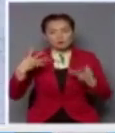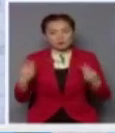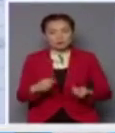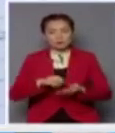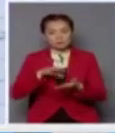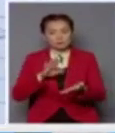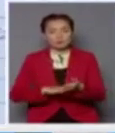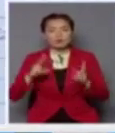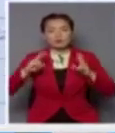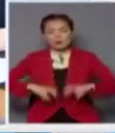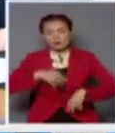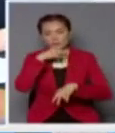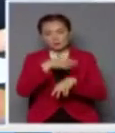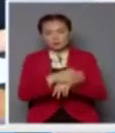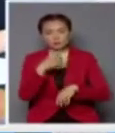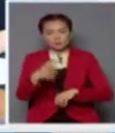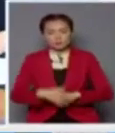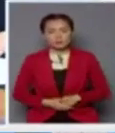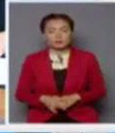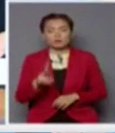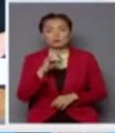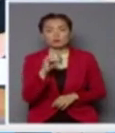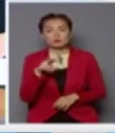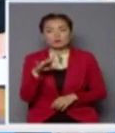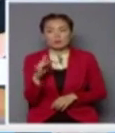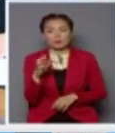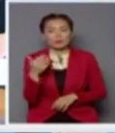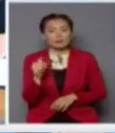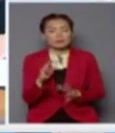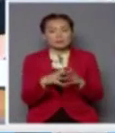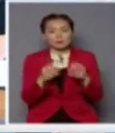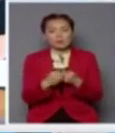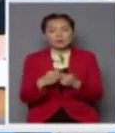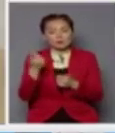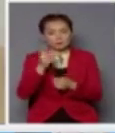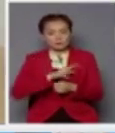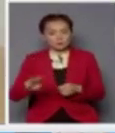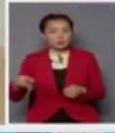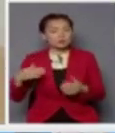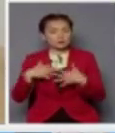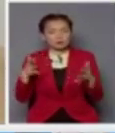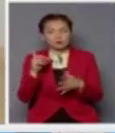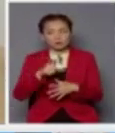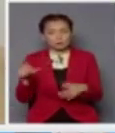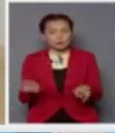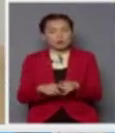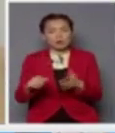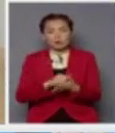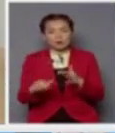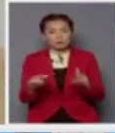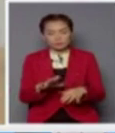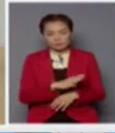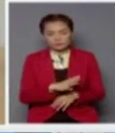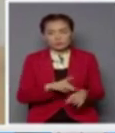күнтізбелік күн ішінде қаралып жауап беріледі. Нұрлы Хабибаның айтуынша, тіпті отбасылық кіріс 1 миллион теңгеден асатын адамдар да құжат